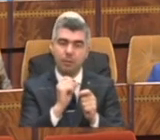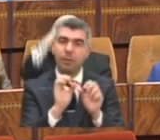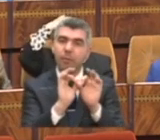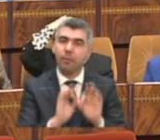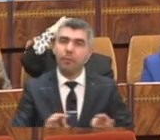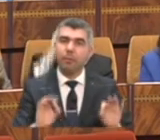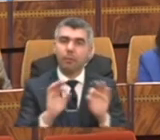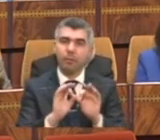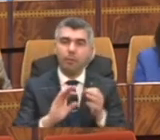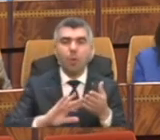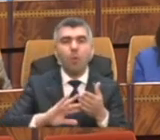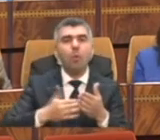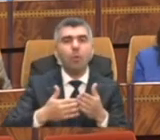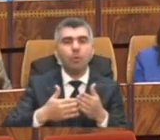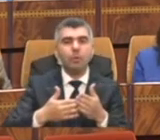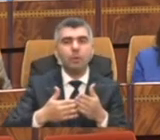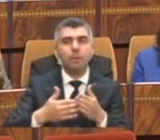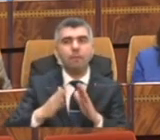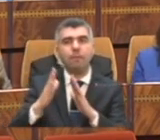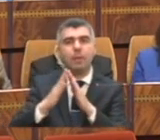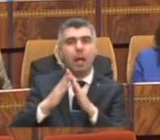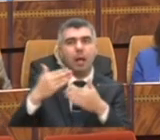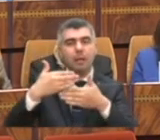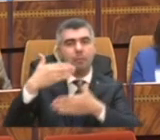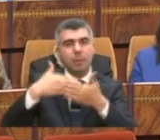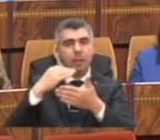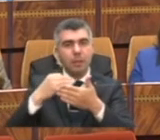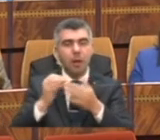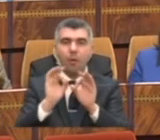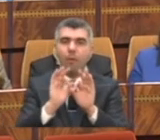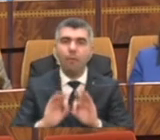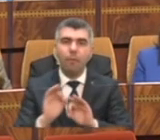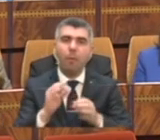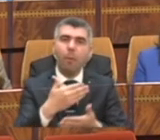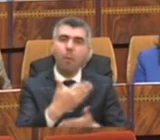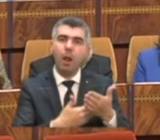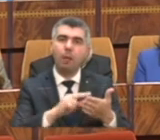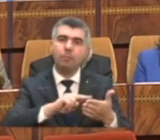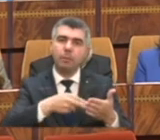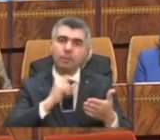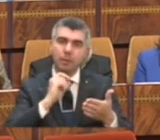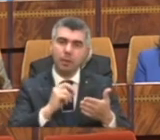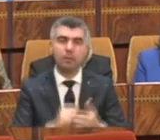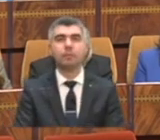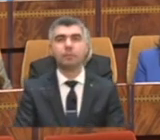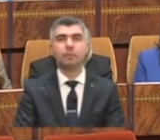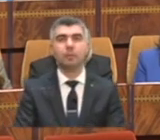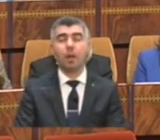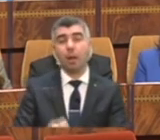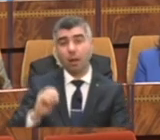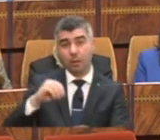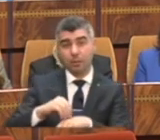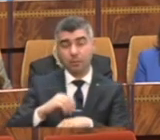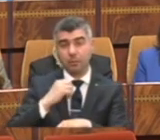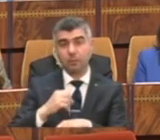الحدود الساعة جميع التجزئات كتدوز بلا كوميسيون ادوك، وهذا إشكال حقيقي. كذلك السيدة الوزيرة